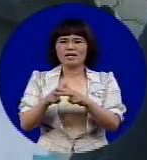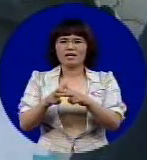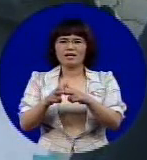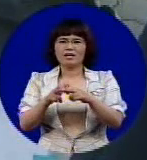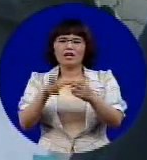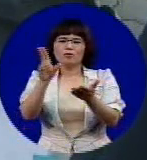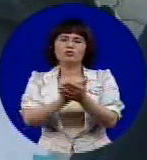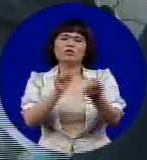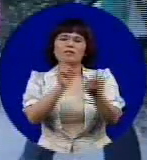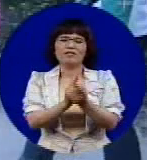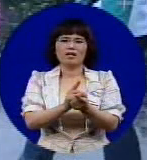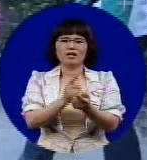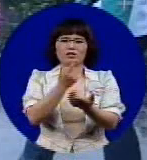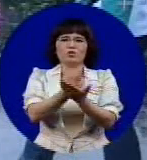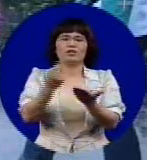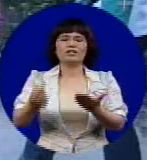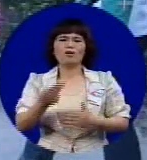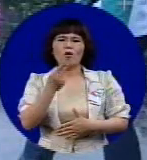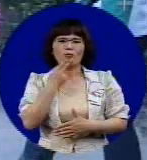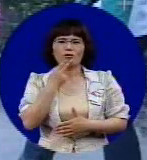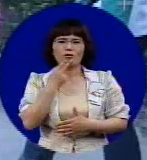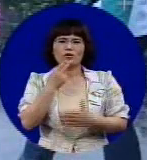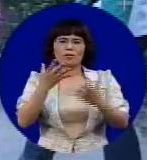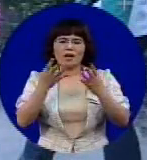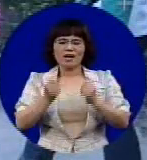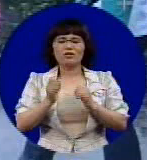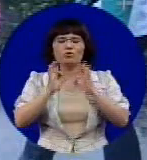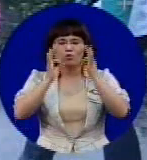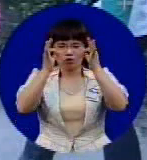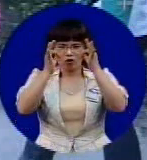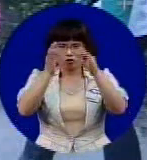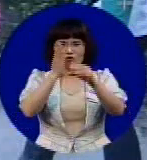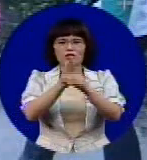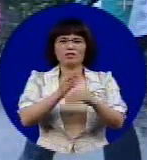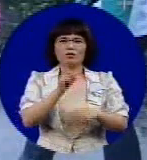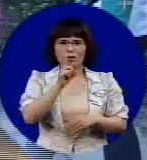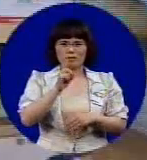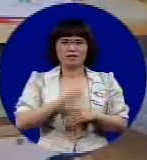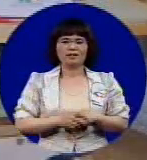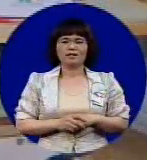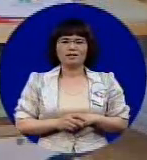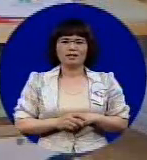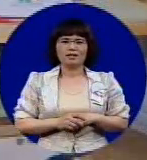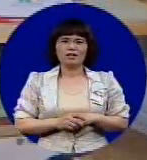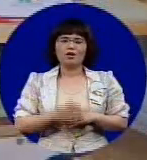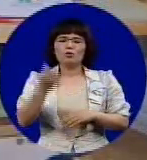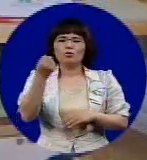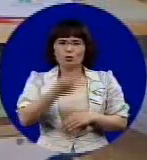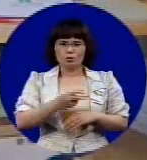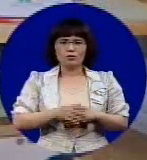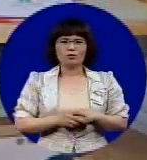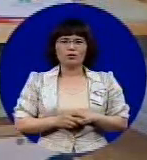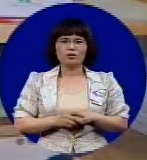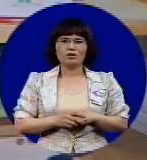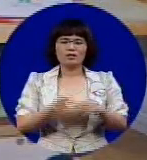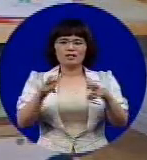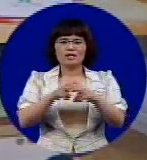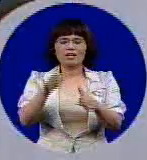벽에 부딪혀 세상과 멀어지지 않도록 하는데 가장 많은 노력을 기울여 왔다고 합니다. 거기에 또